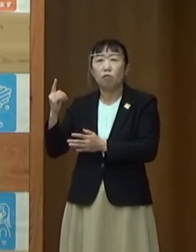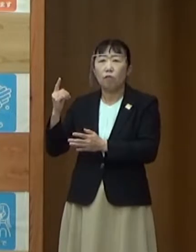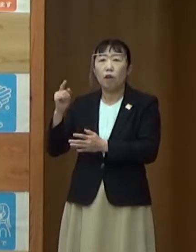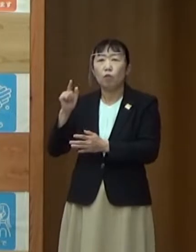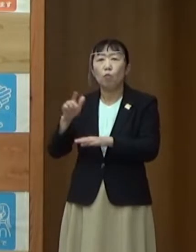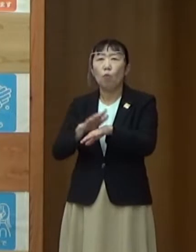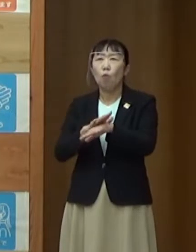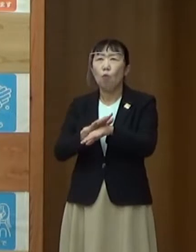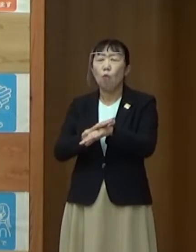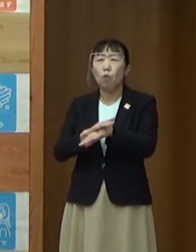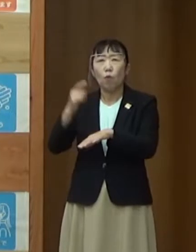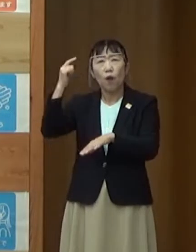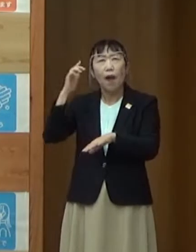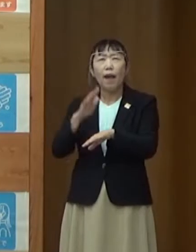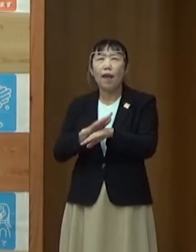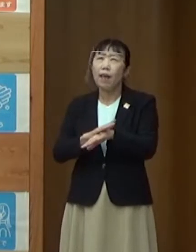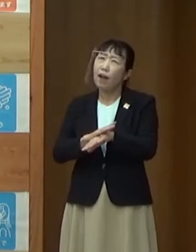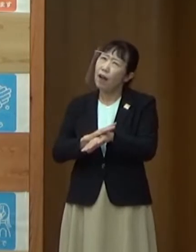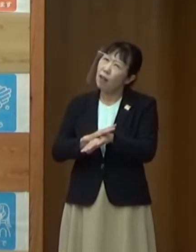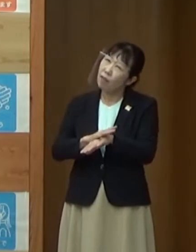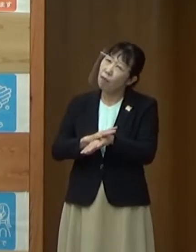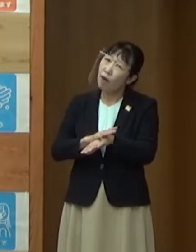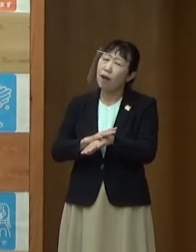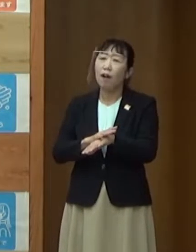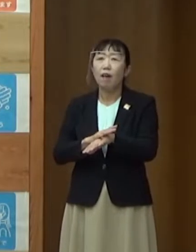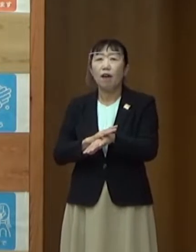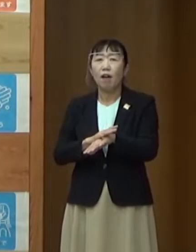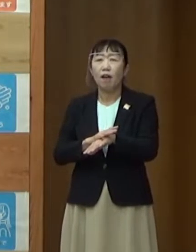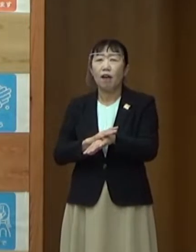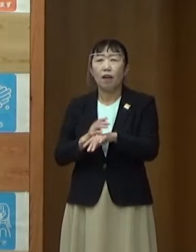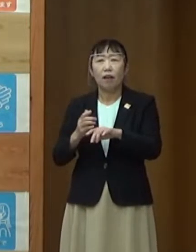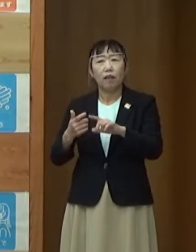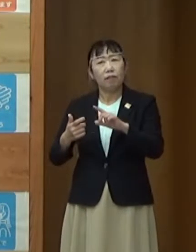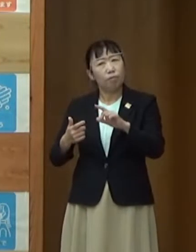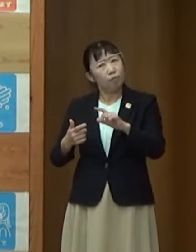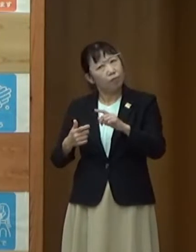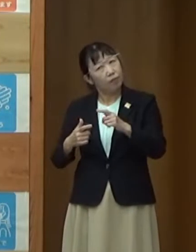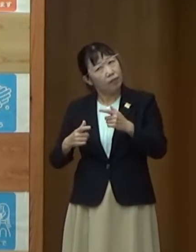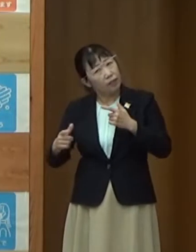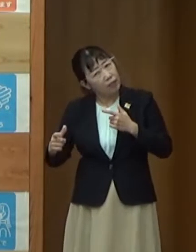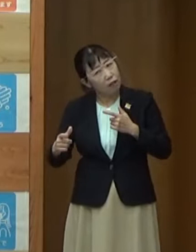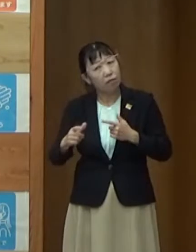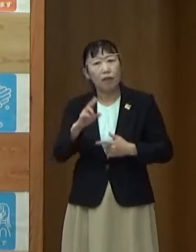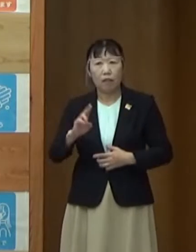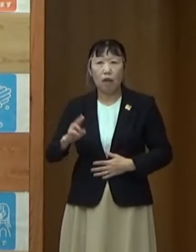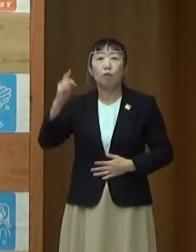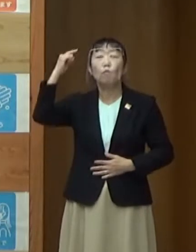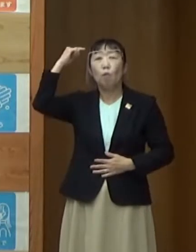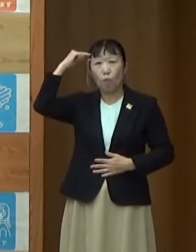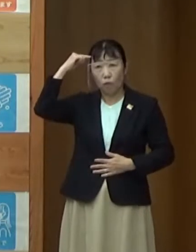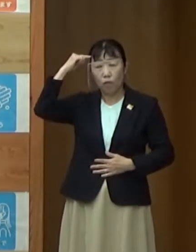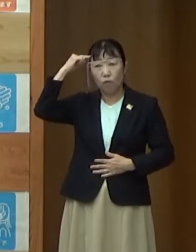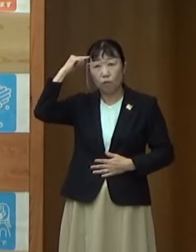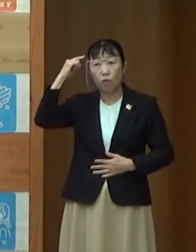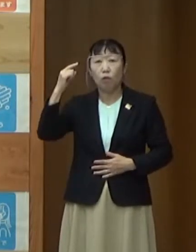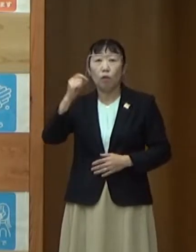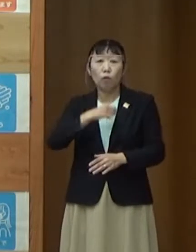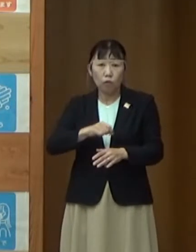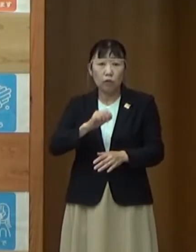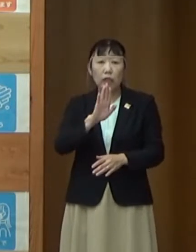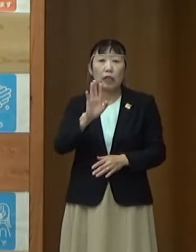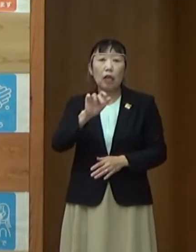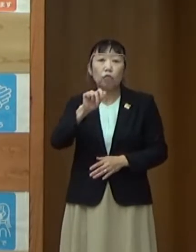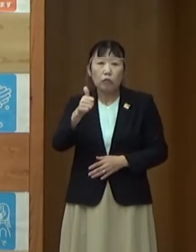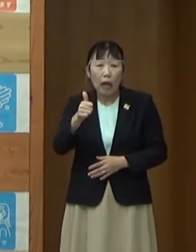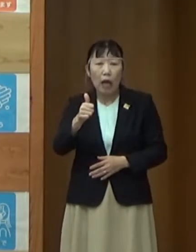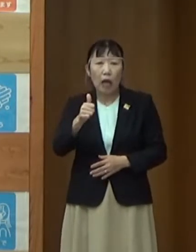まん延防止等重点措置っていうものとはちょっと違うんではないかなというふうに思ってまして、特にデルタ株については感